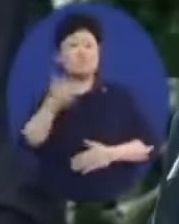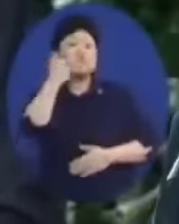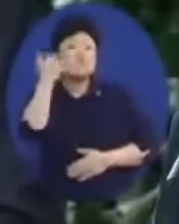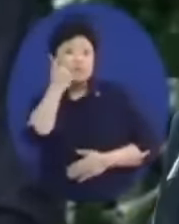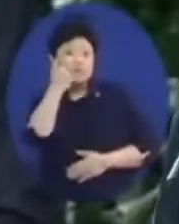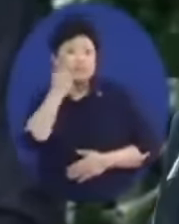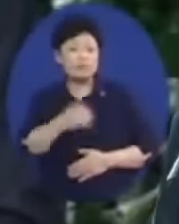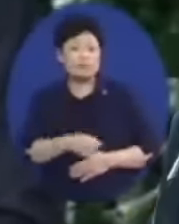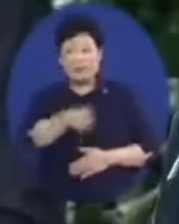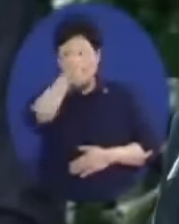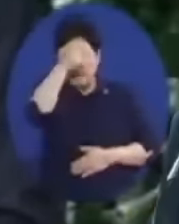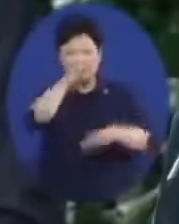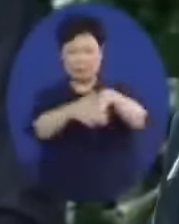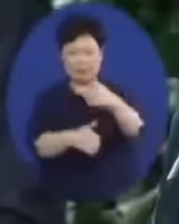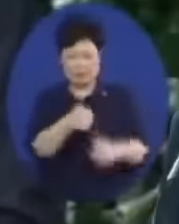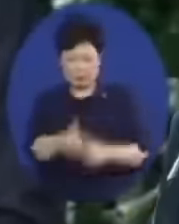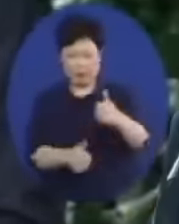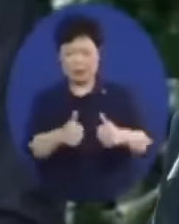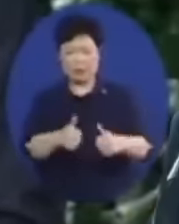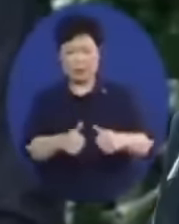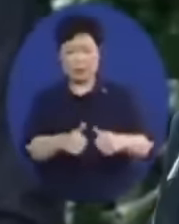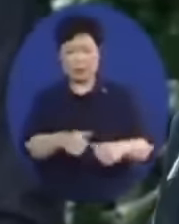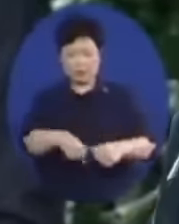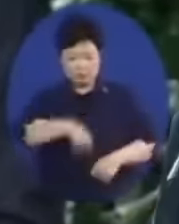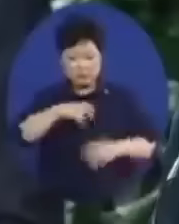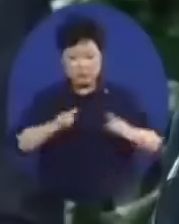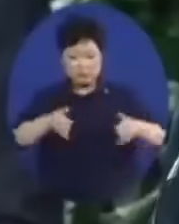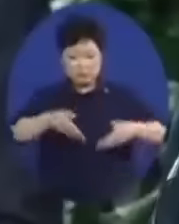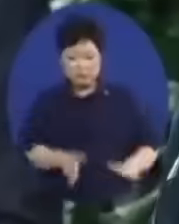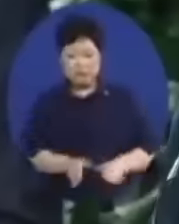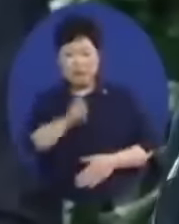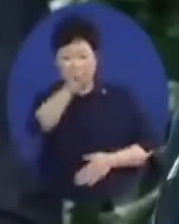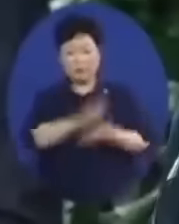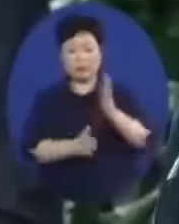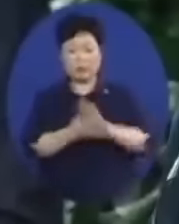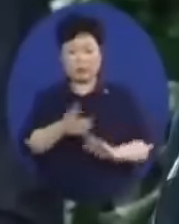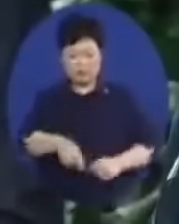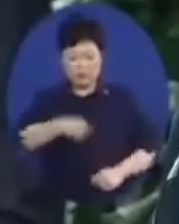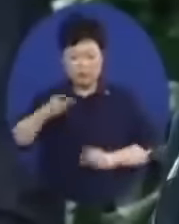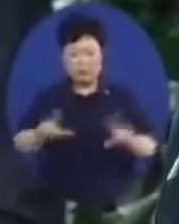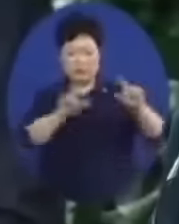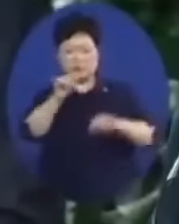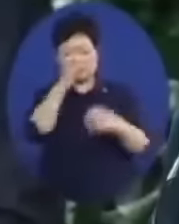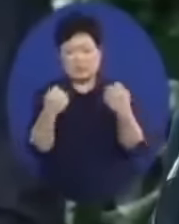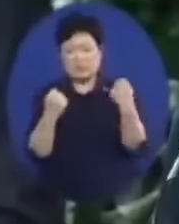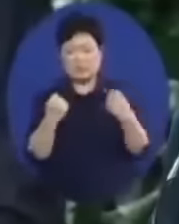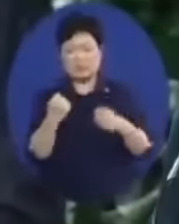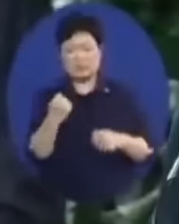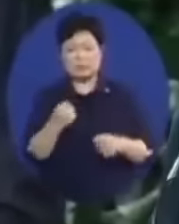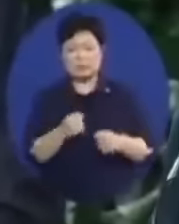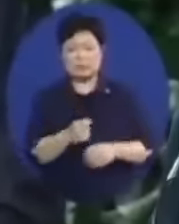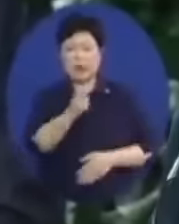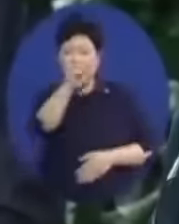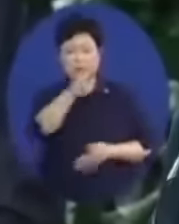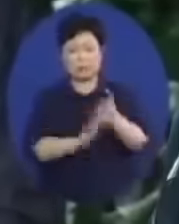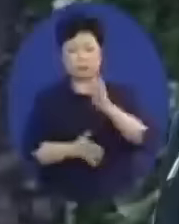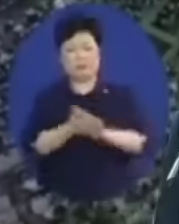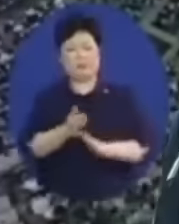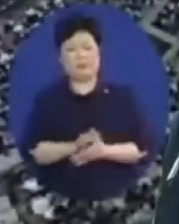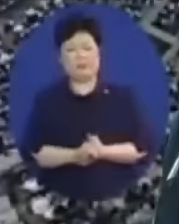있나요? 아담의 자손치고 의인으로 태어난 사람 아무도 없고 의롭게 살 수 있는 힘을 가진 사람도 아무도